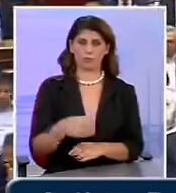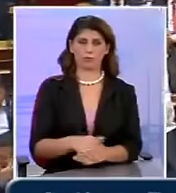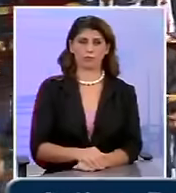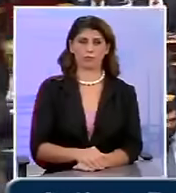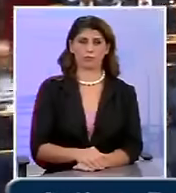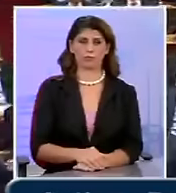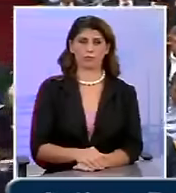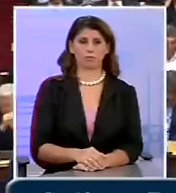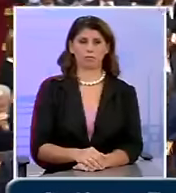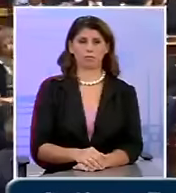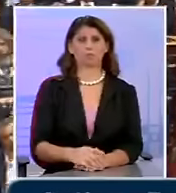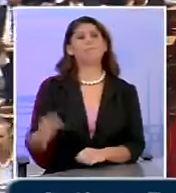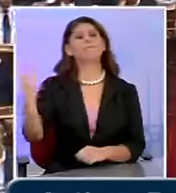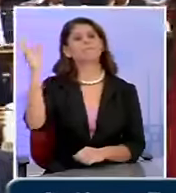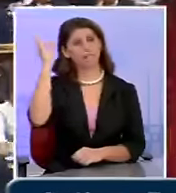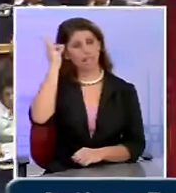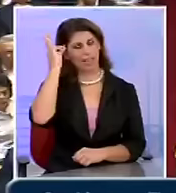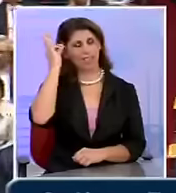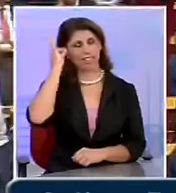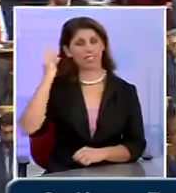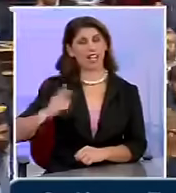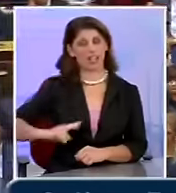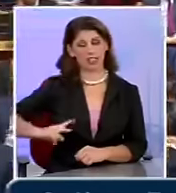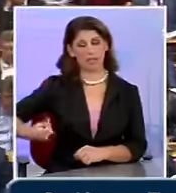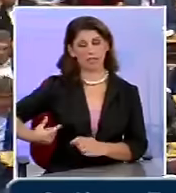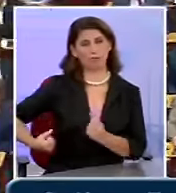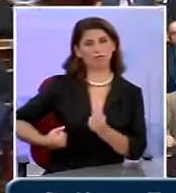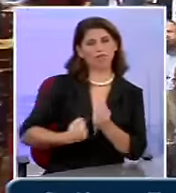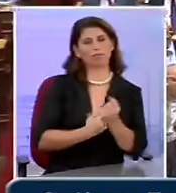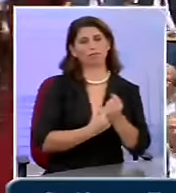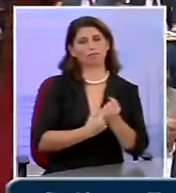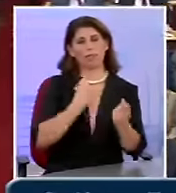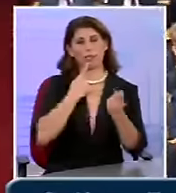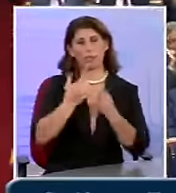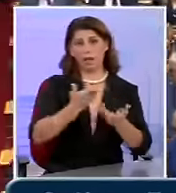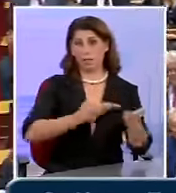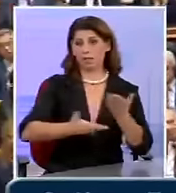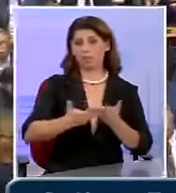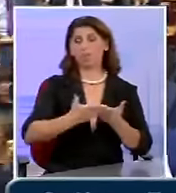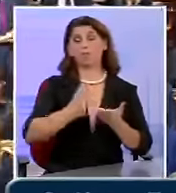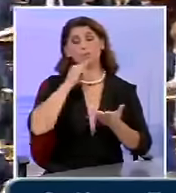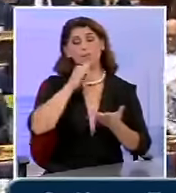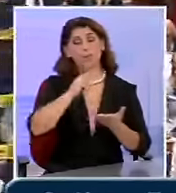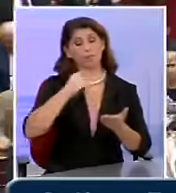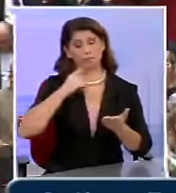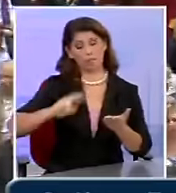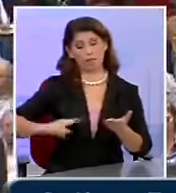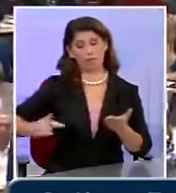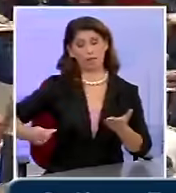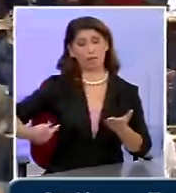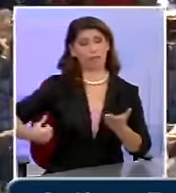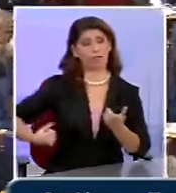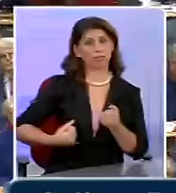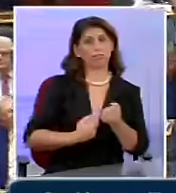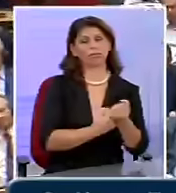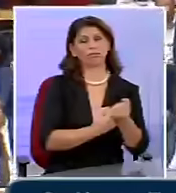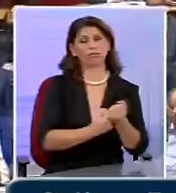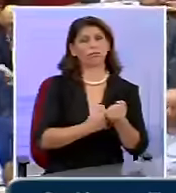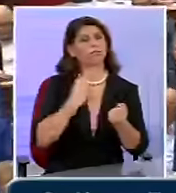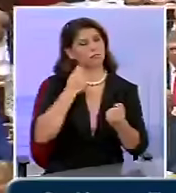η Γαλλία ήταν στο πλευρό σας κατά τη διάρκεια των διαπραγματεύσεων και θα παραμείνουμε στο πλευρό σας για την υλοποίηση